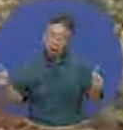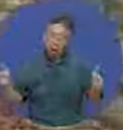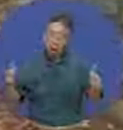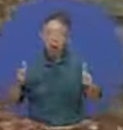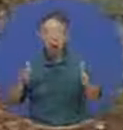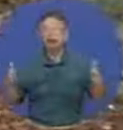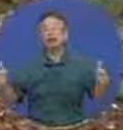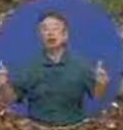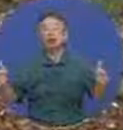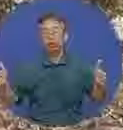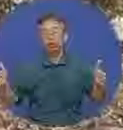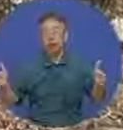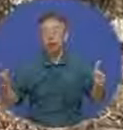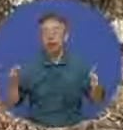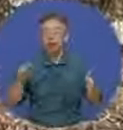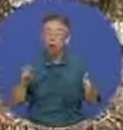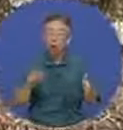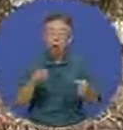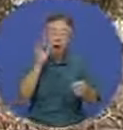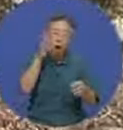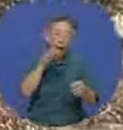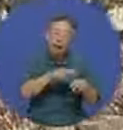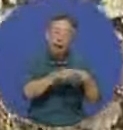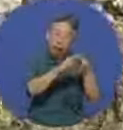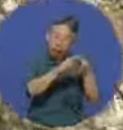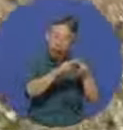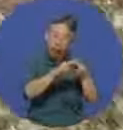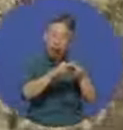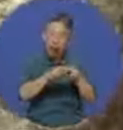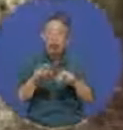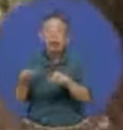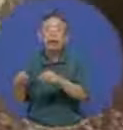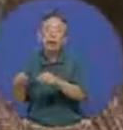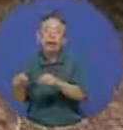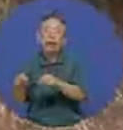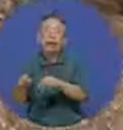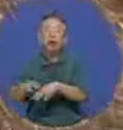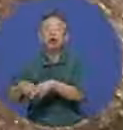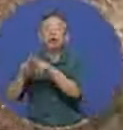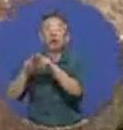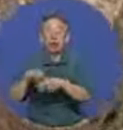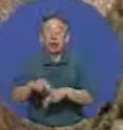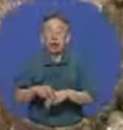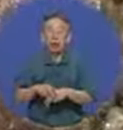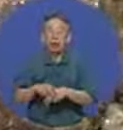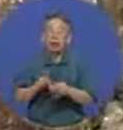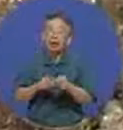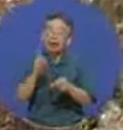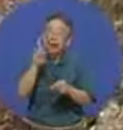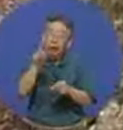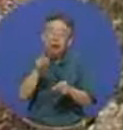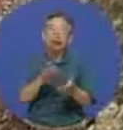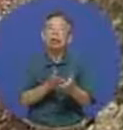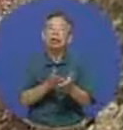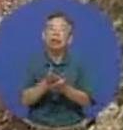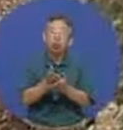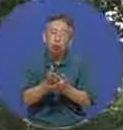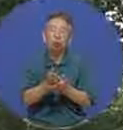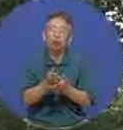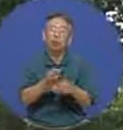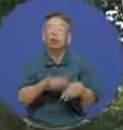くて、これだからここは年貢米、それから種もみ、そういうものね、はい、来年用の。